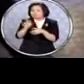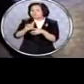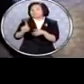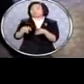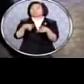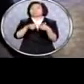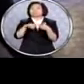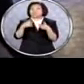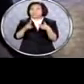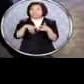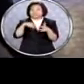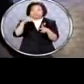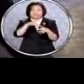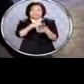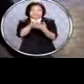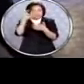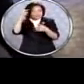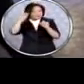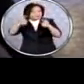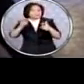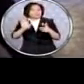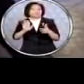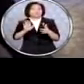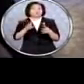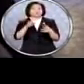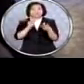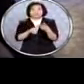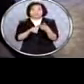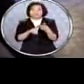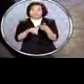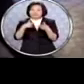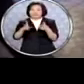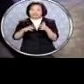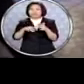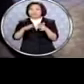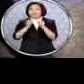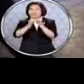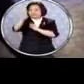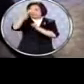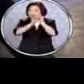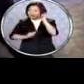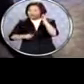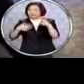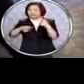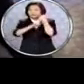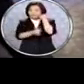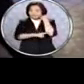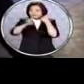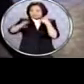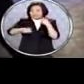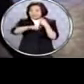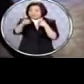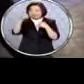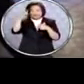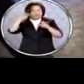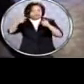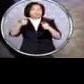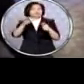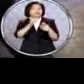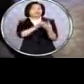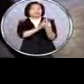很多思想差异的问题，那么甚至于世代之间 的司法人他有不同的想法问